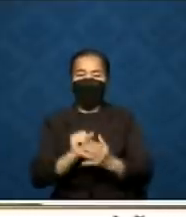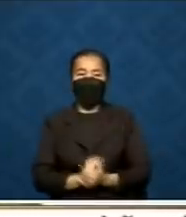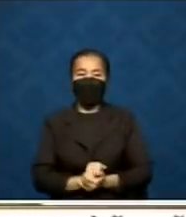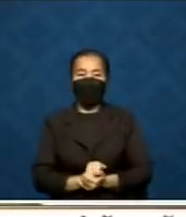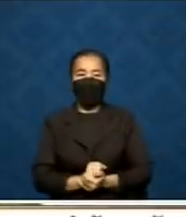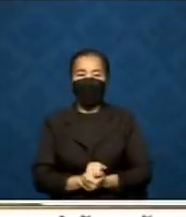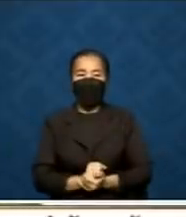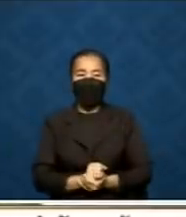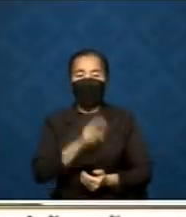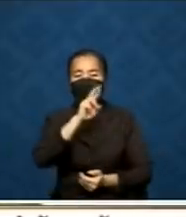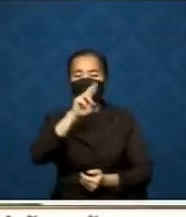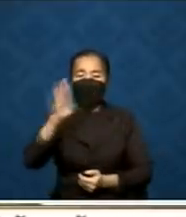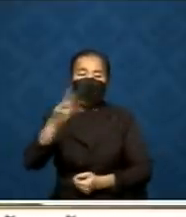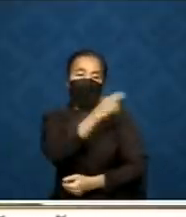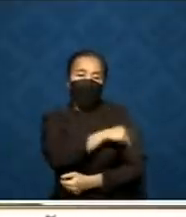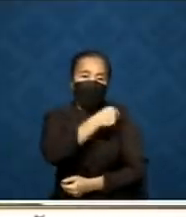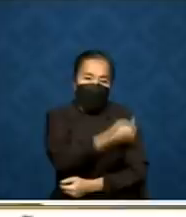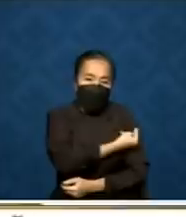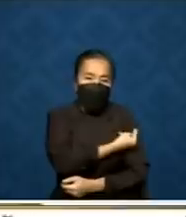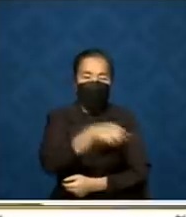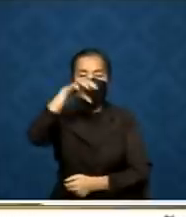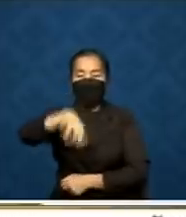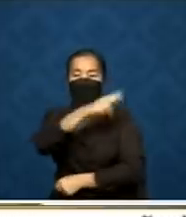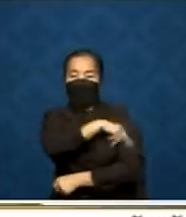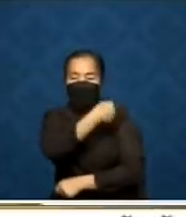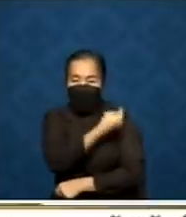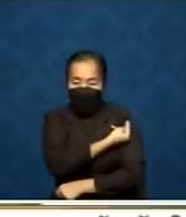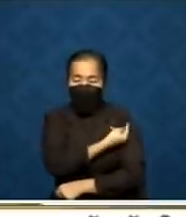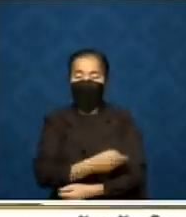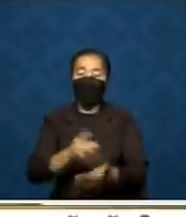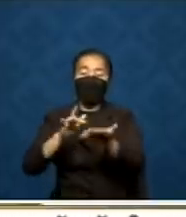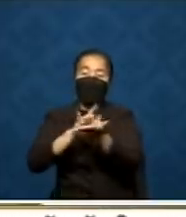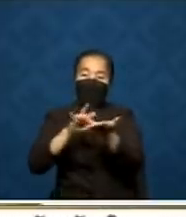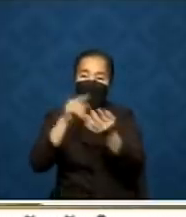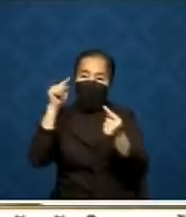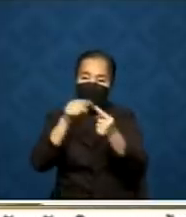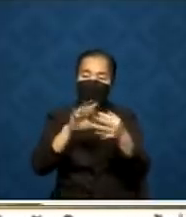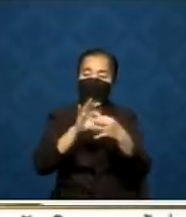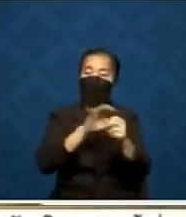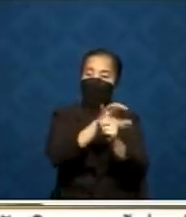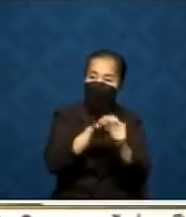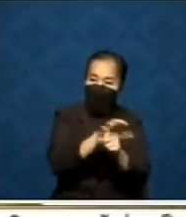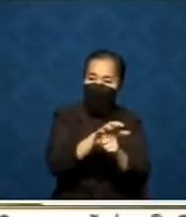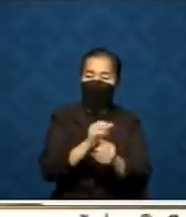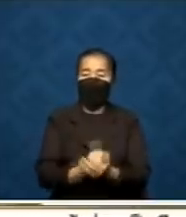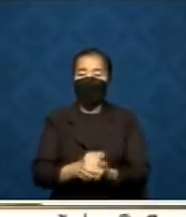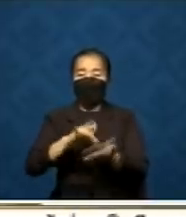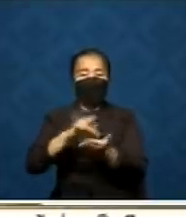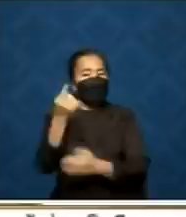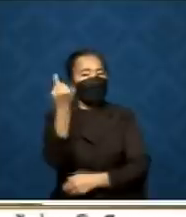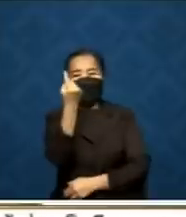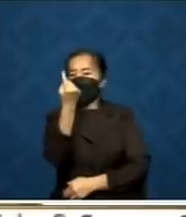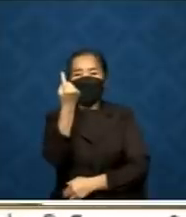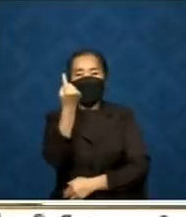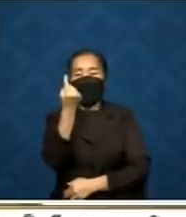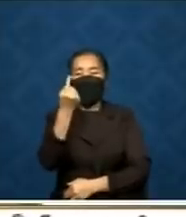มีระบบช้าสุขโรงพยาบาลยาฟา V Ya habibiลาเวียเนี่ยคือยาตัวเดียวที่เป็น